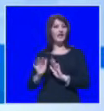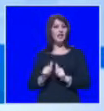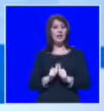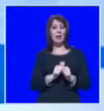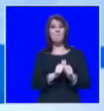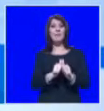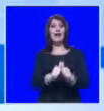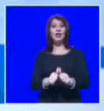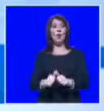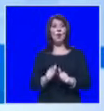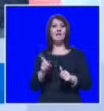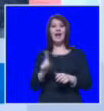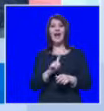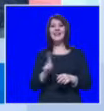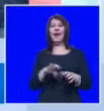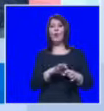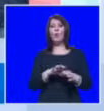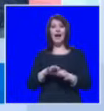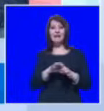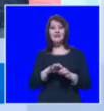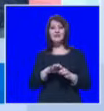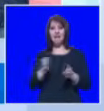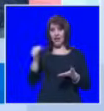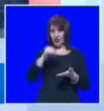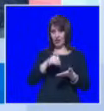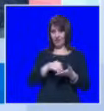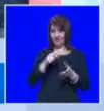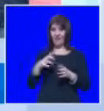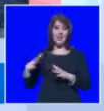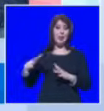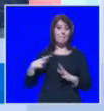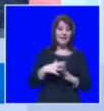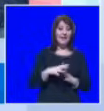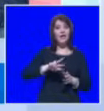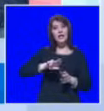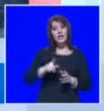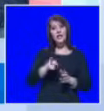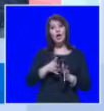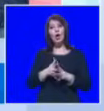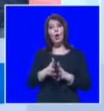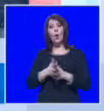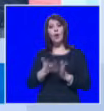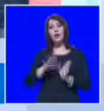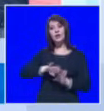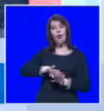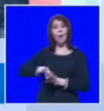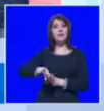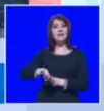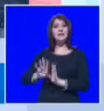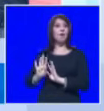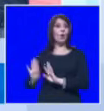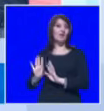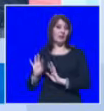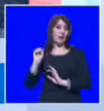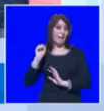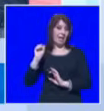партньори ли идва тази атака или от хора, които са дълбоко или по-встрани във вашата партия?